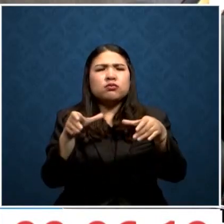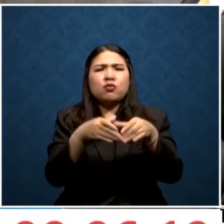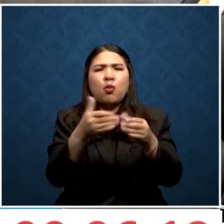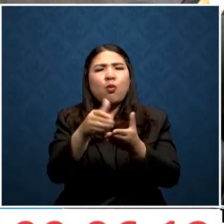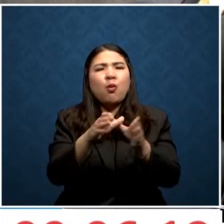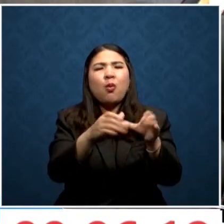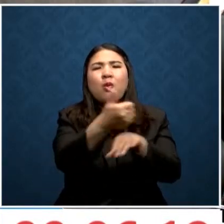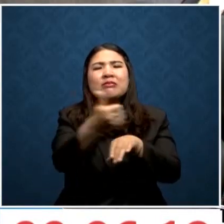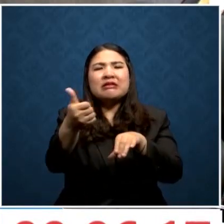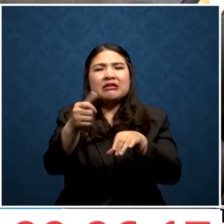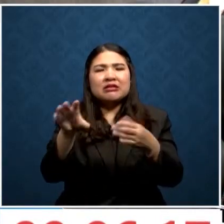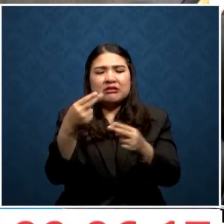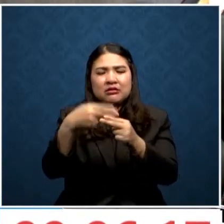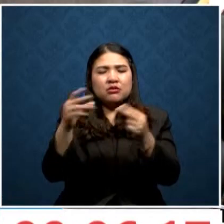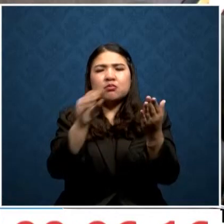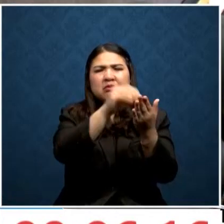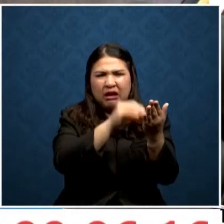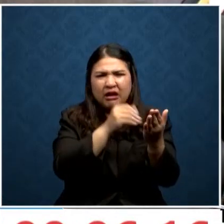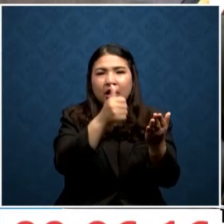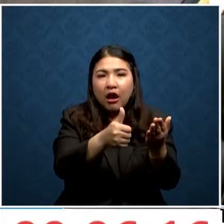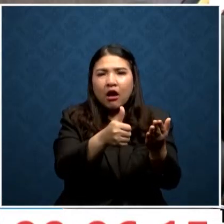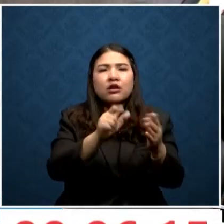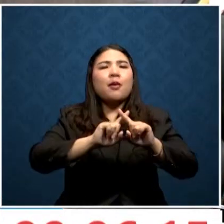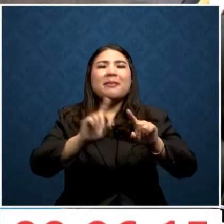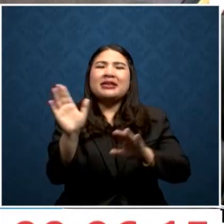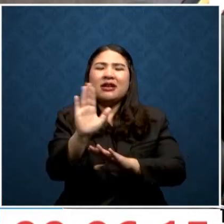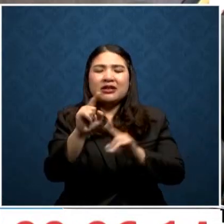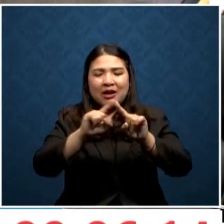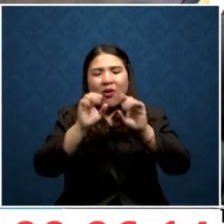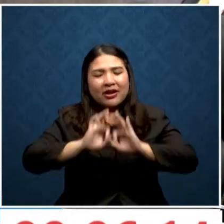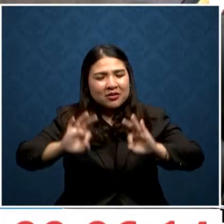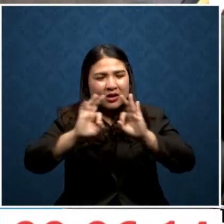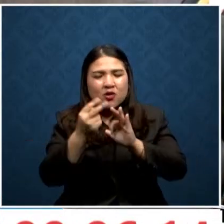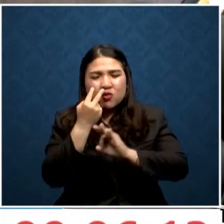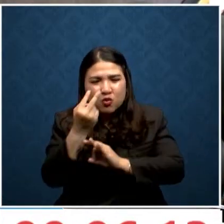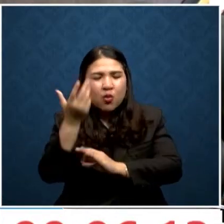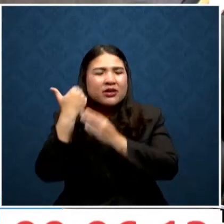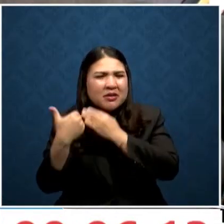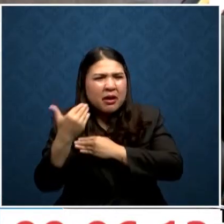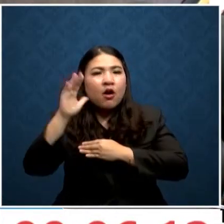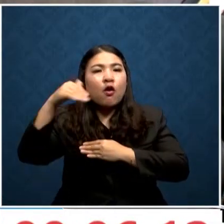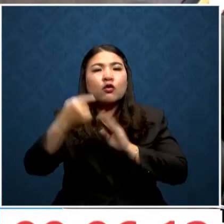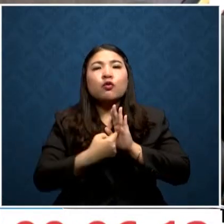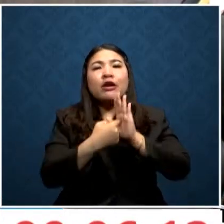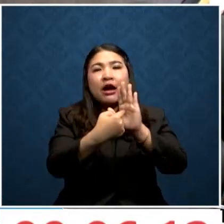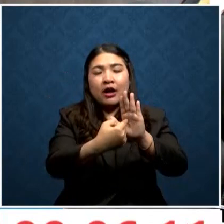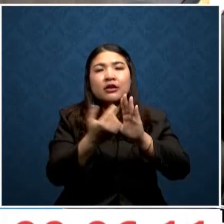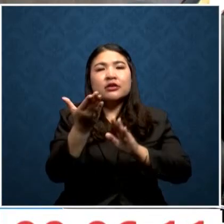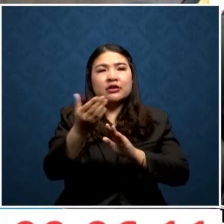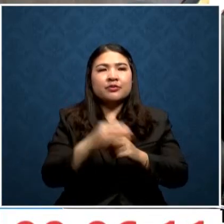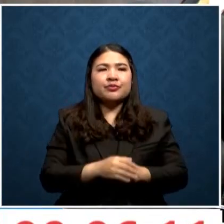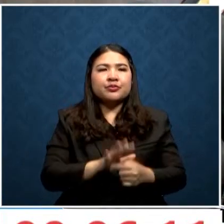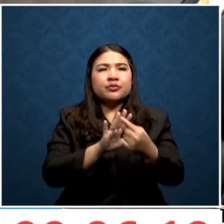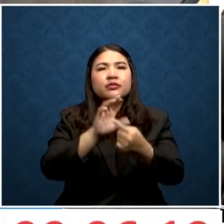งกรรมการชุดนี้ได้แต่มันต้องให้ความสำคัญกับที่มาของเขาก่อนไหมครับอย่างเช่นท่านเสรณี